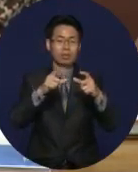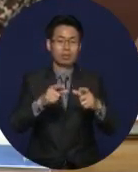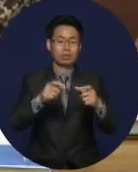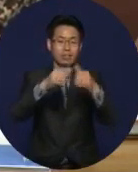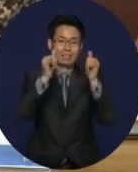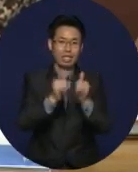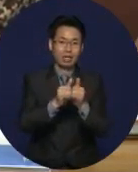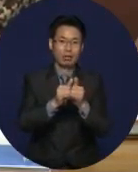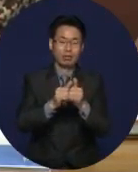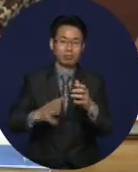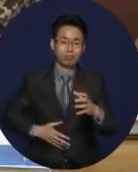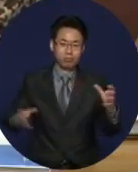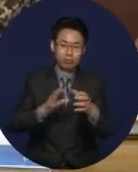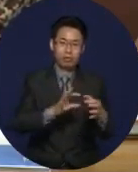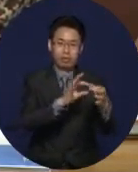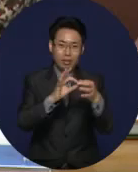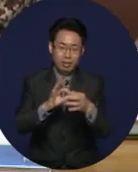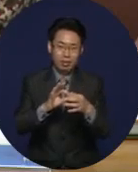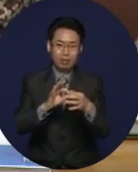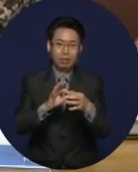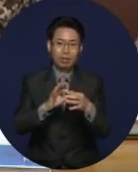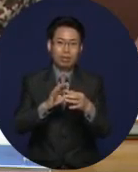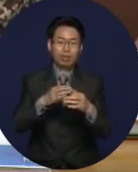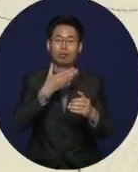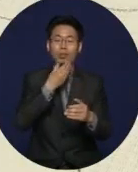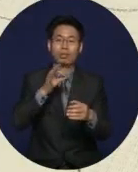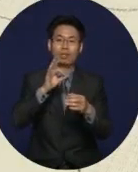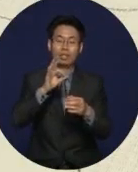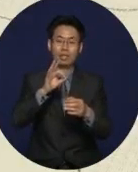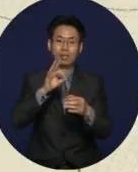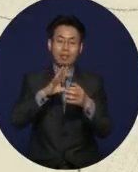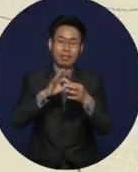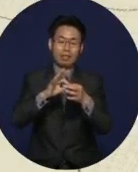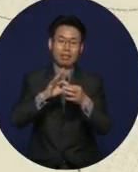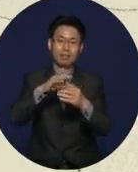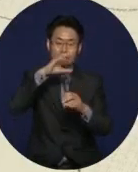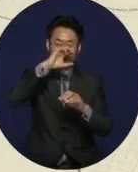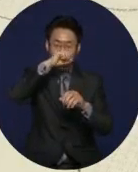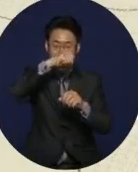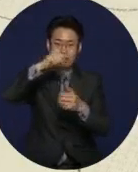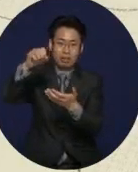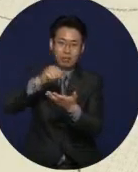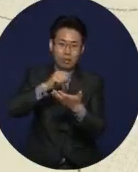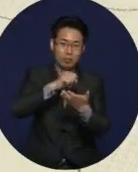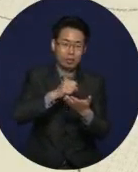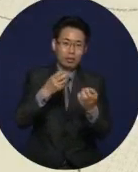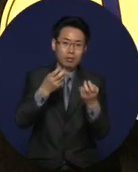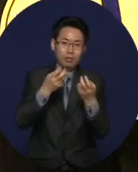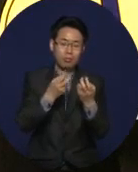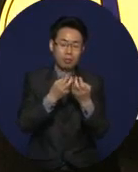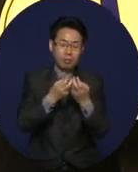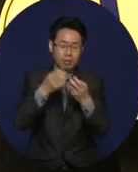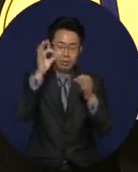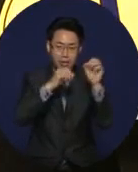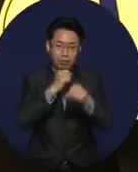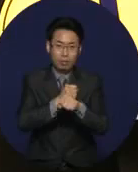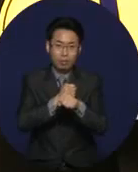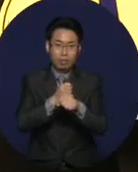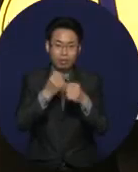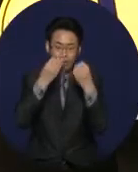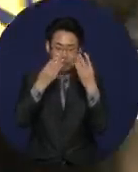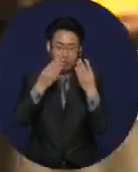연계 협력을 통한 복지사각지대 해소, 복지 관련 국도비 확도 방안 강구 등의 연구과제를 시행하고 선정된